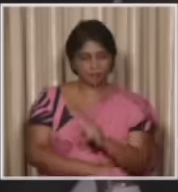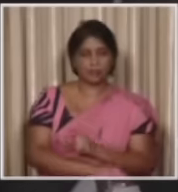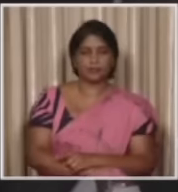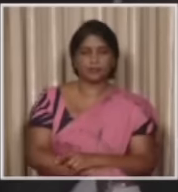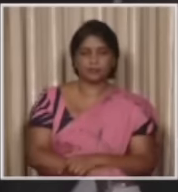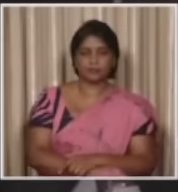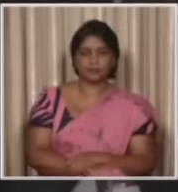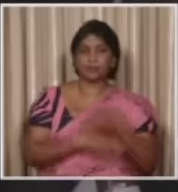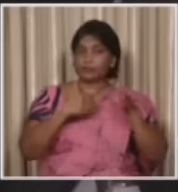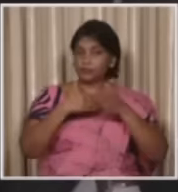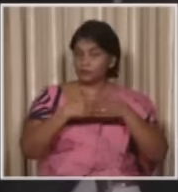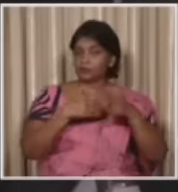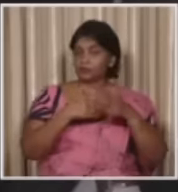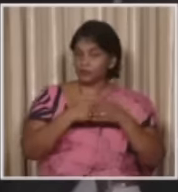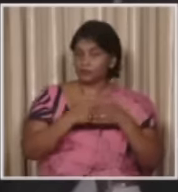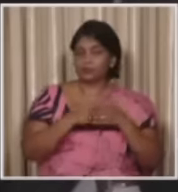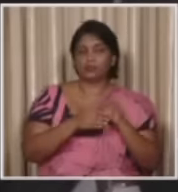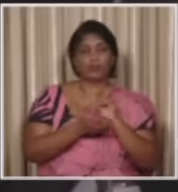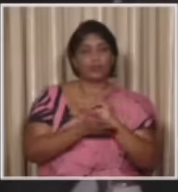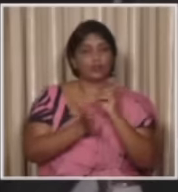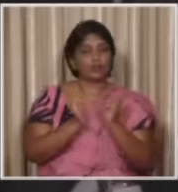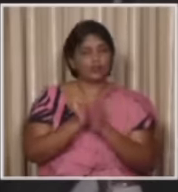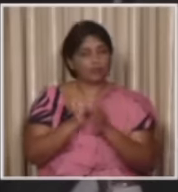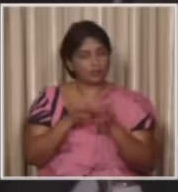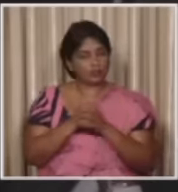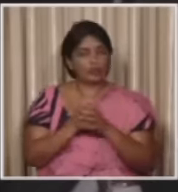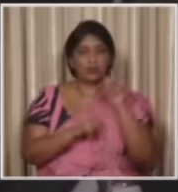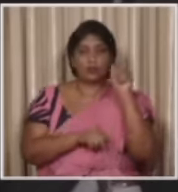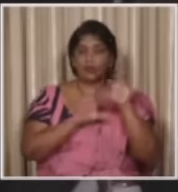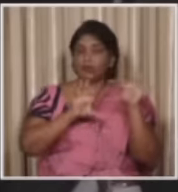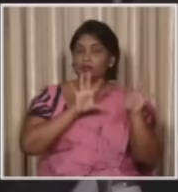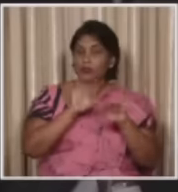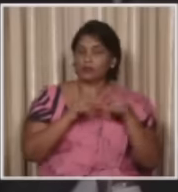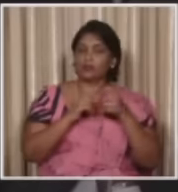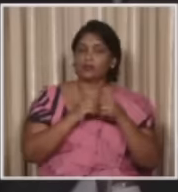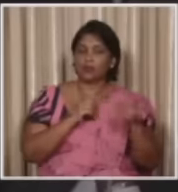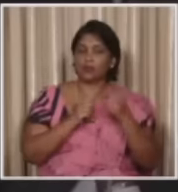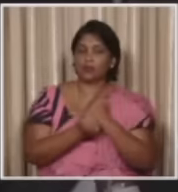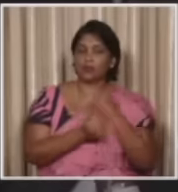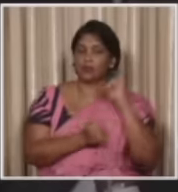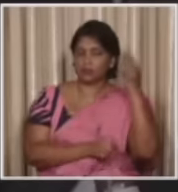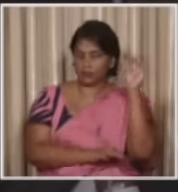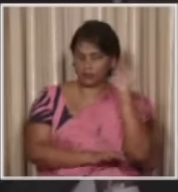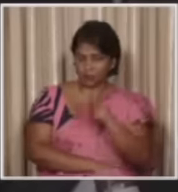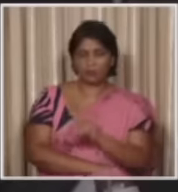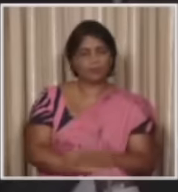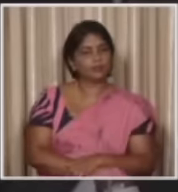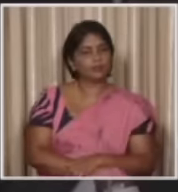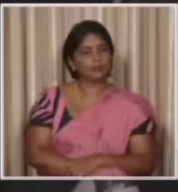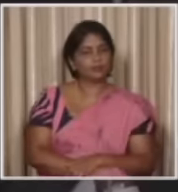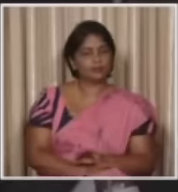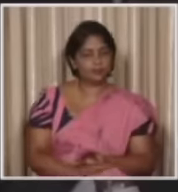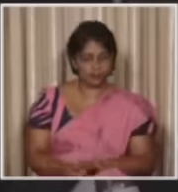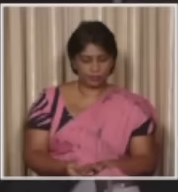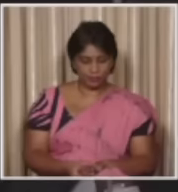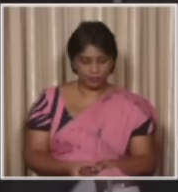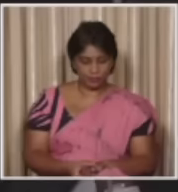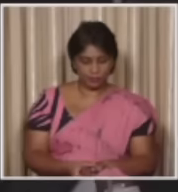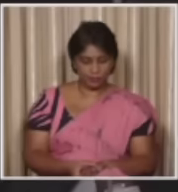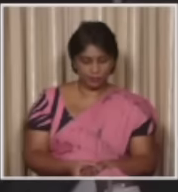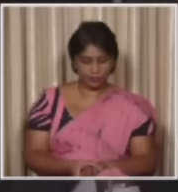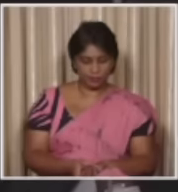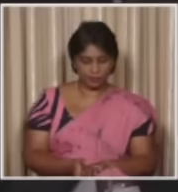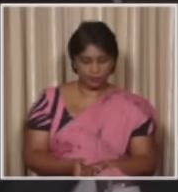ඒතර උපලේඛනවල පත්වීම් කොමිෂන් සභා පුද්ගලයන් පත්වීම ඒ යටතේ තමයි පොලිස්පතිතුමා එන්නේ මේකේ උපලේඛනයේ